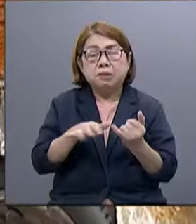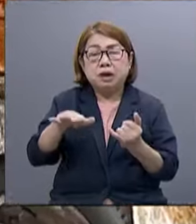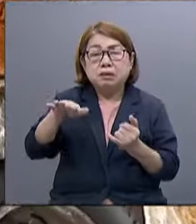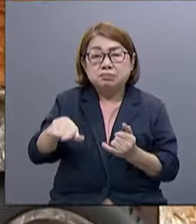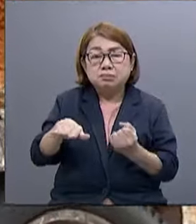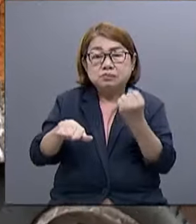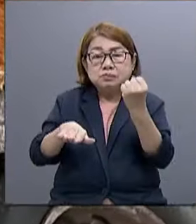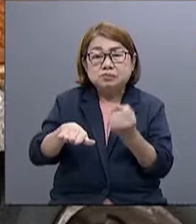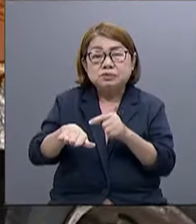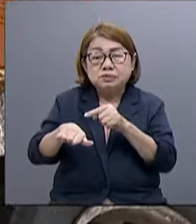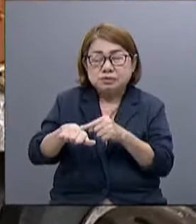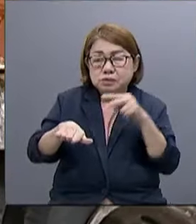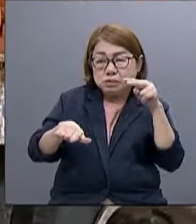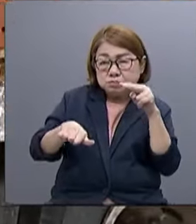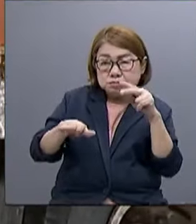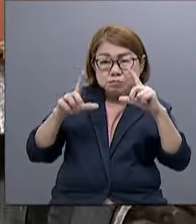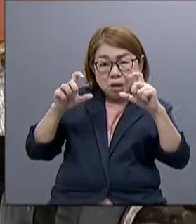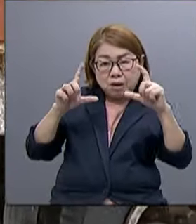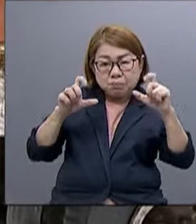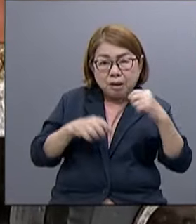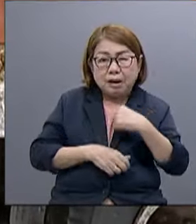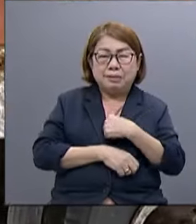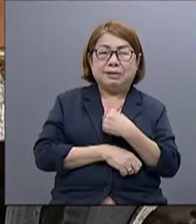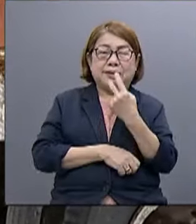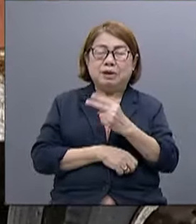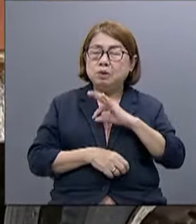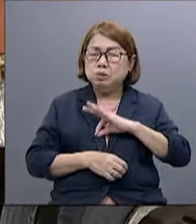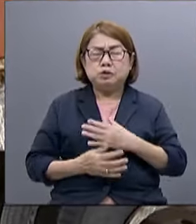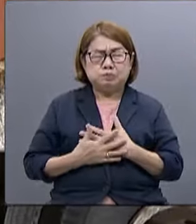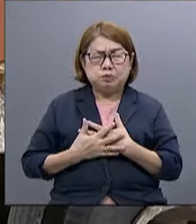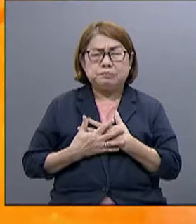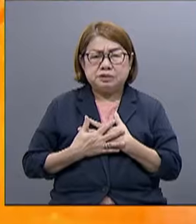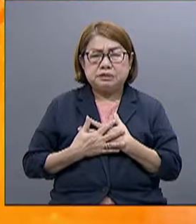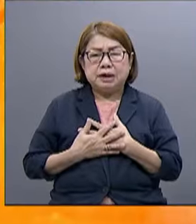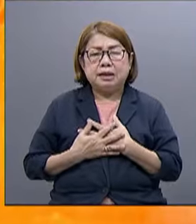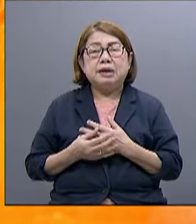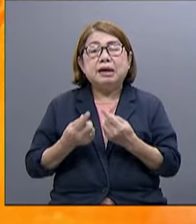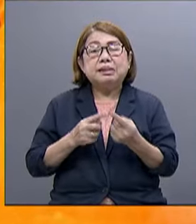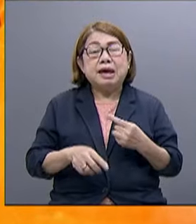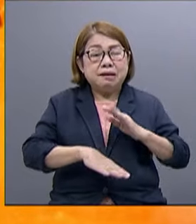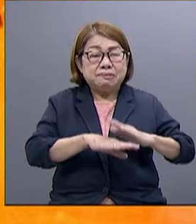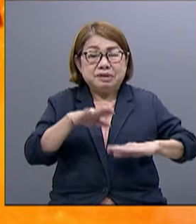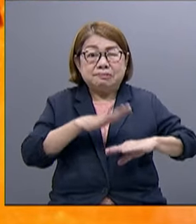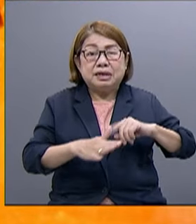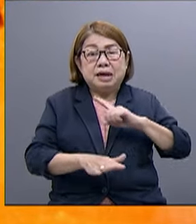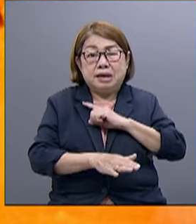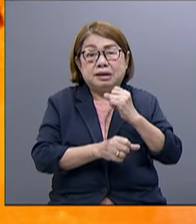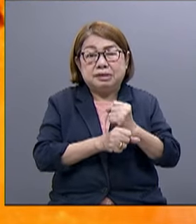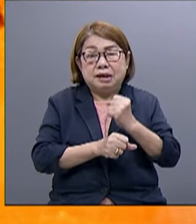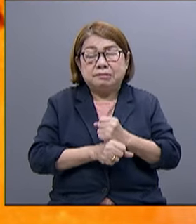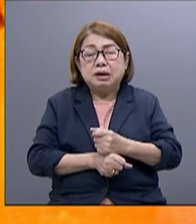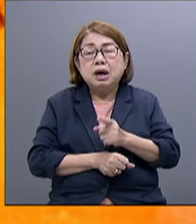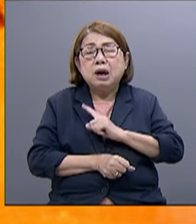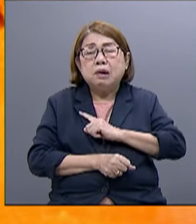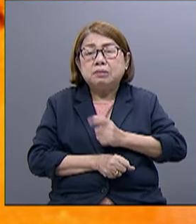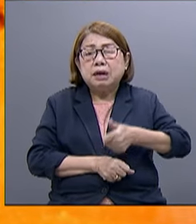างทำเทียนก็ดีใจ เราก็ปลื้มใจไปด้วยนะครับแล้วความรู้สึกในฐานะช่างทำเทียนเราได้อะไรจากการนั่งทำเทียนพรรษาบ้